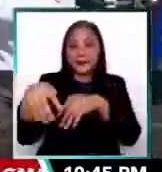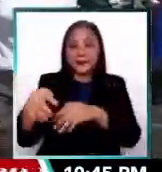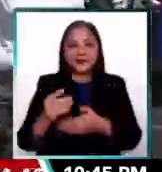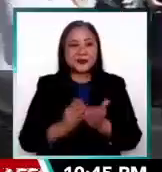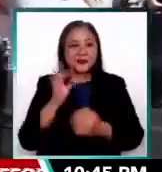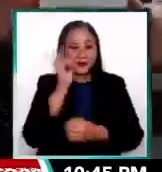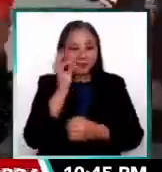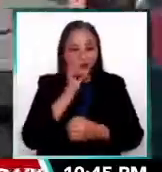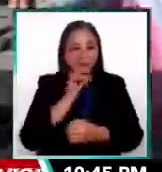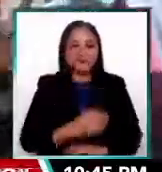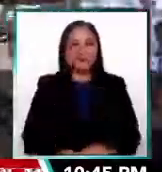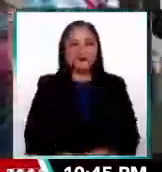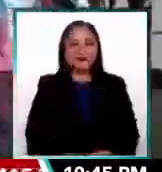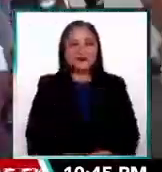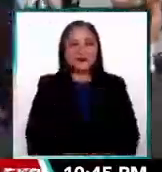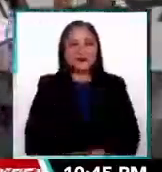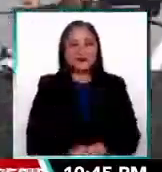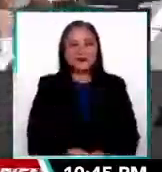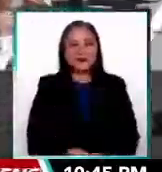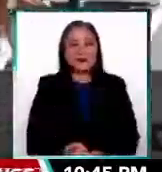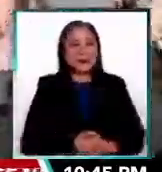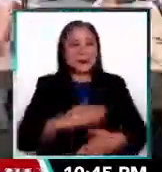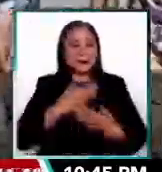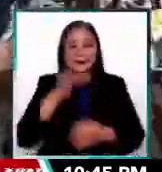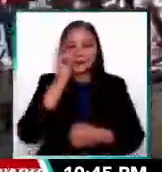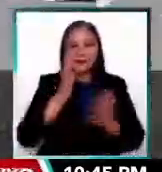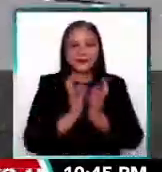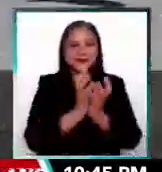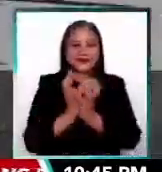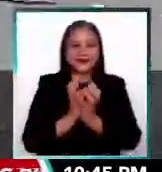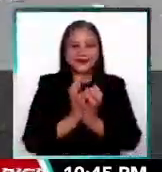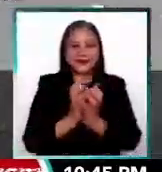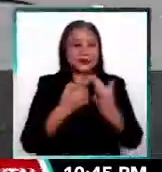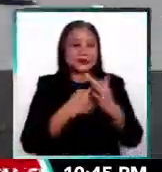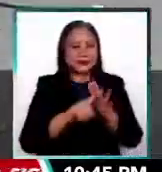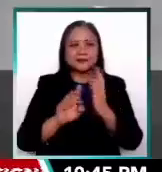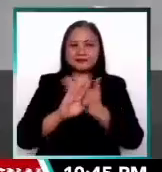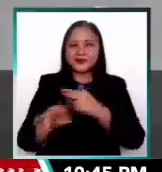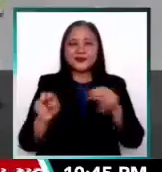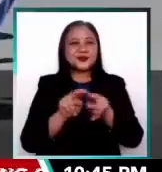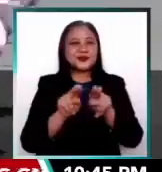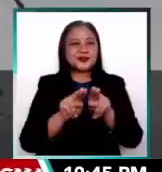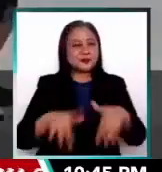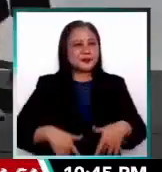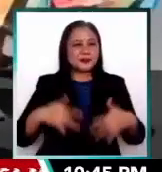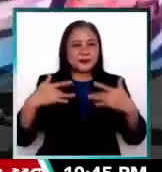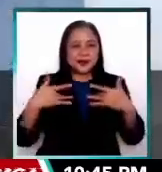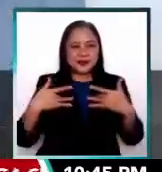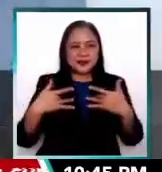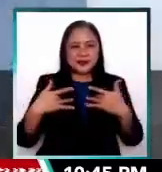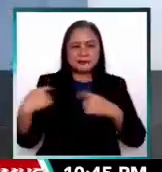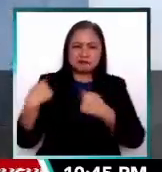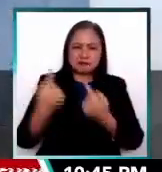roon. Masaya raw ang mga Filipino community na nagsisimula ng bumalik sa normal ang kanilang pamumuhay mula ng